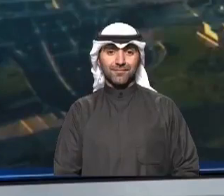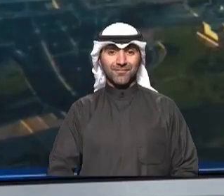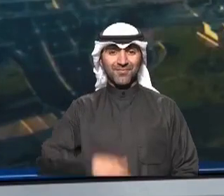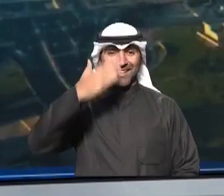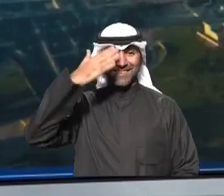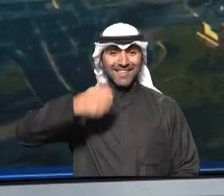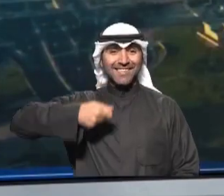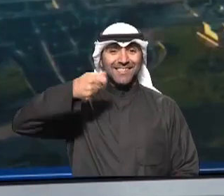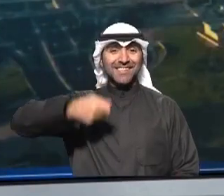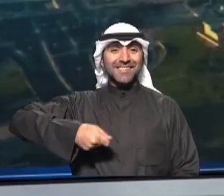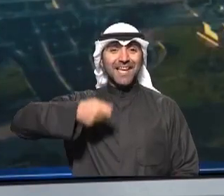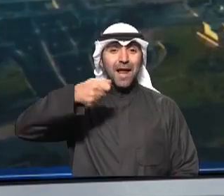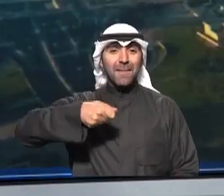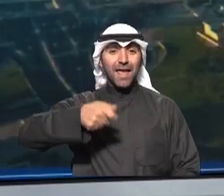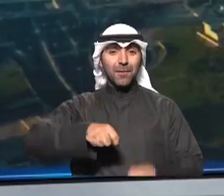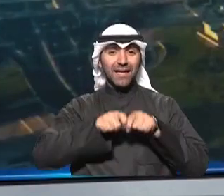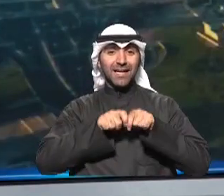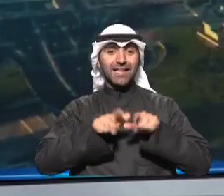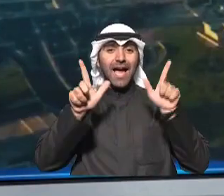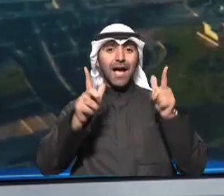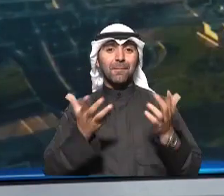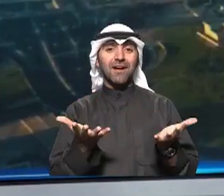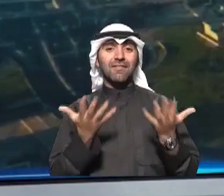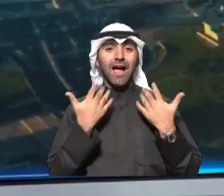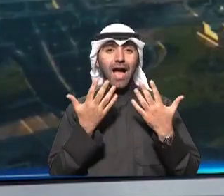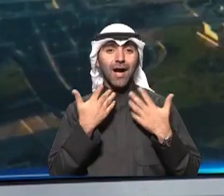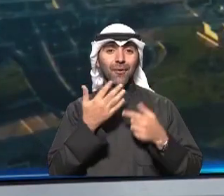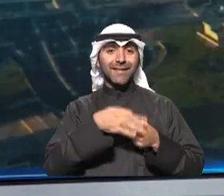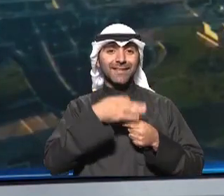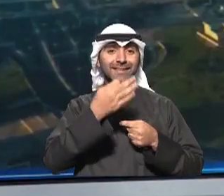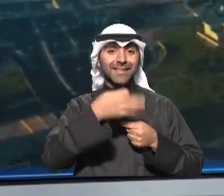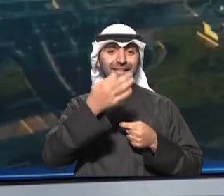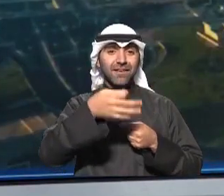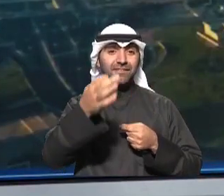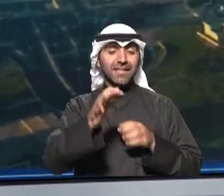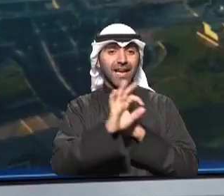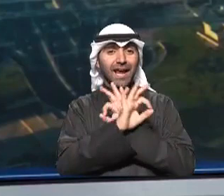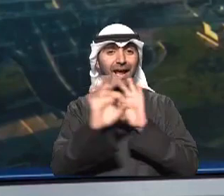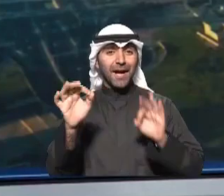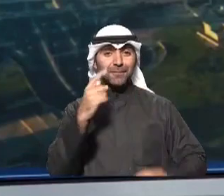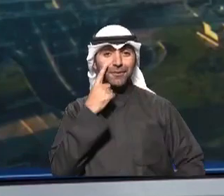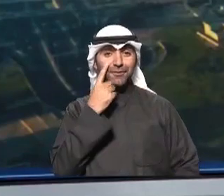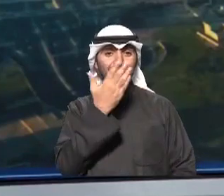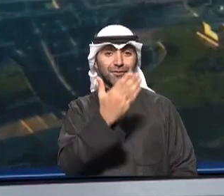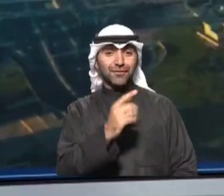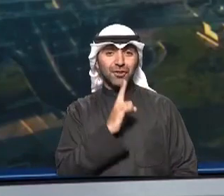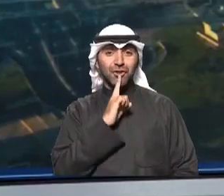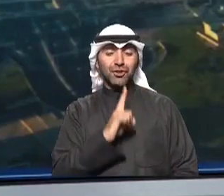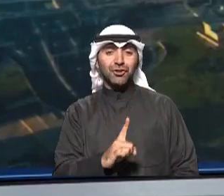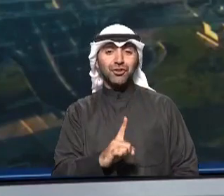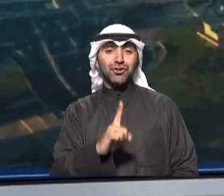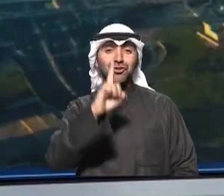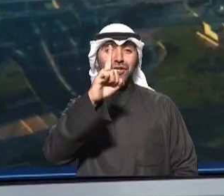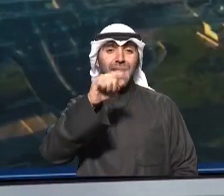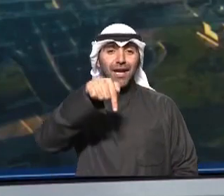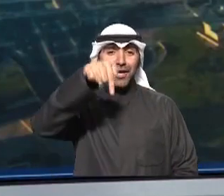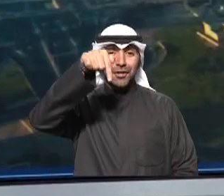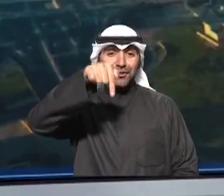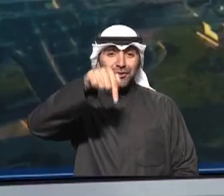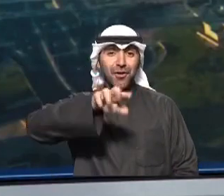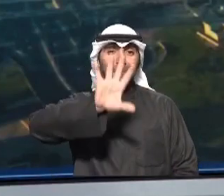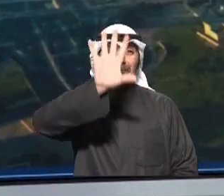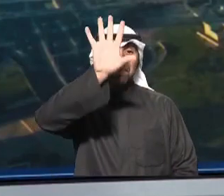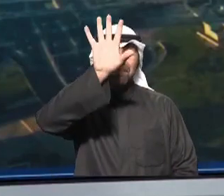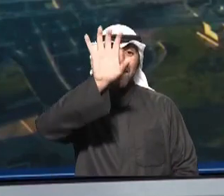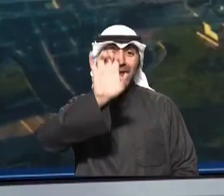السلام عليكم أعزائي المشاهدين، حياكم الله في نشرتنا الجوية. أمطار خفيفة متوقعة نهار اليوم وأجواء غائمة إلى غائمة جزئيا